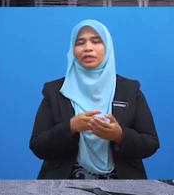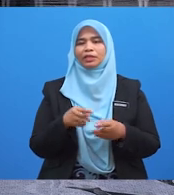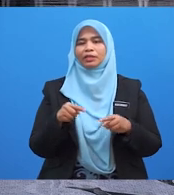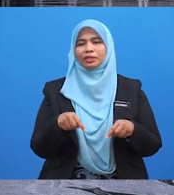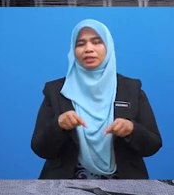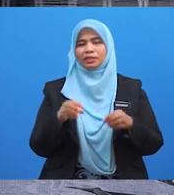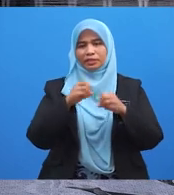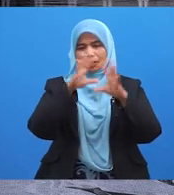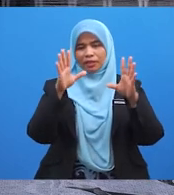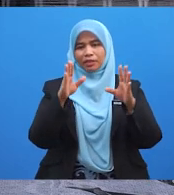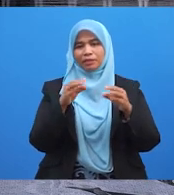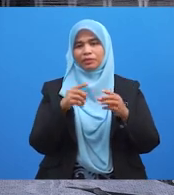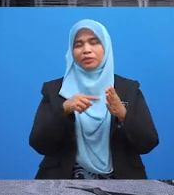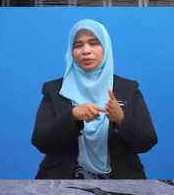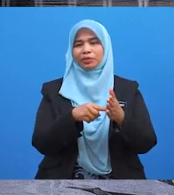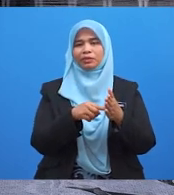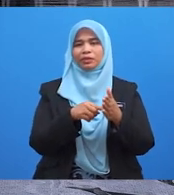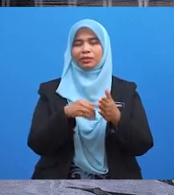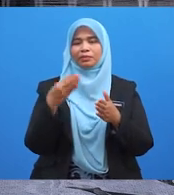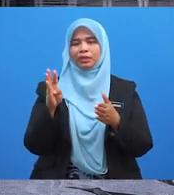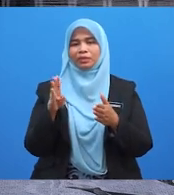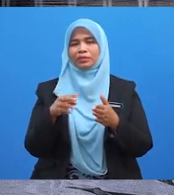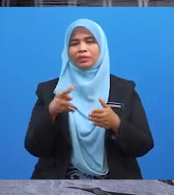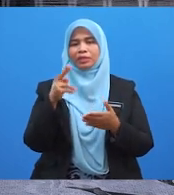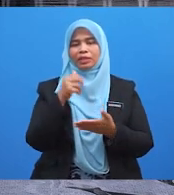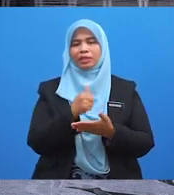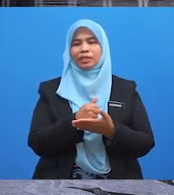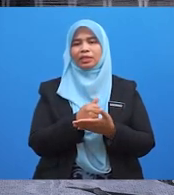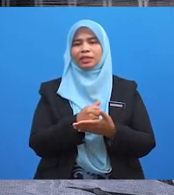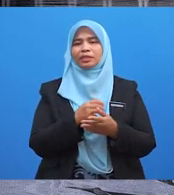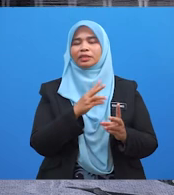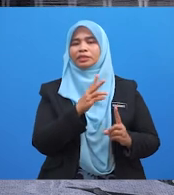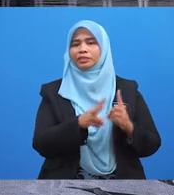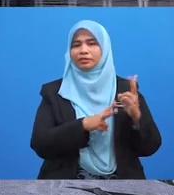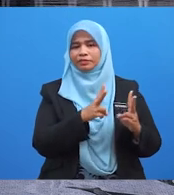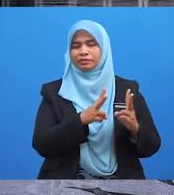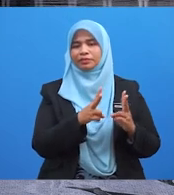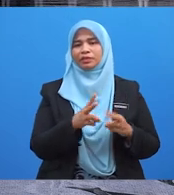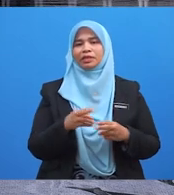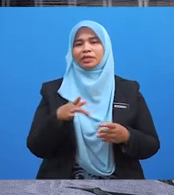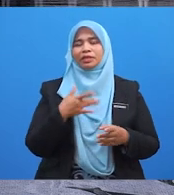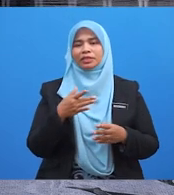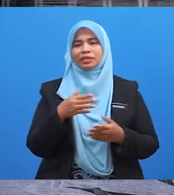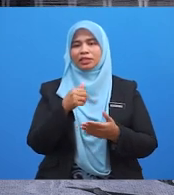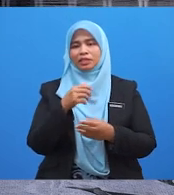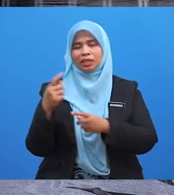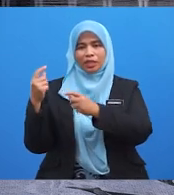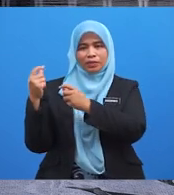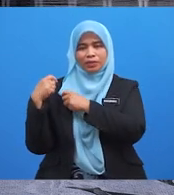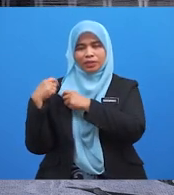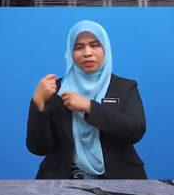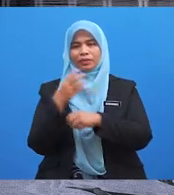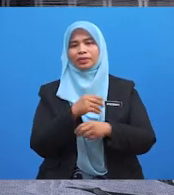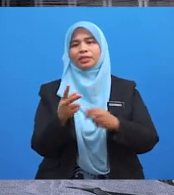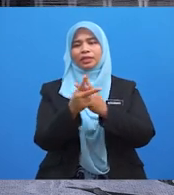sini jelaslah bahawa nilai siwi rasa tanggungjawab dan nilai kasih sayang